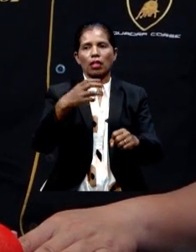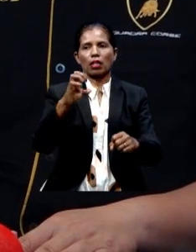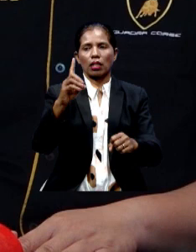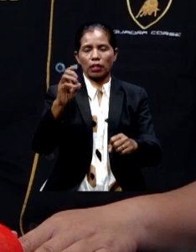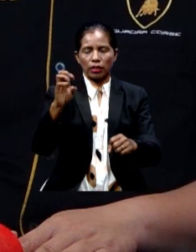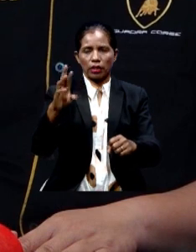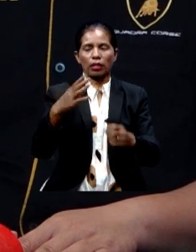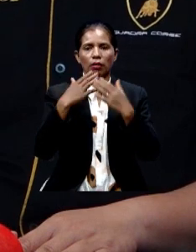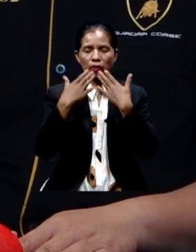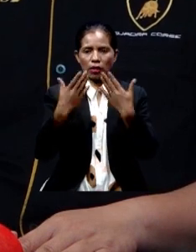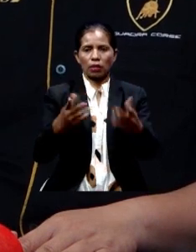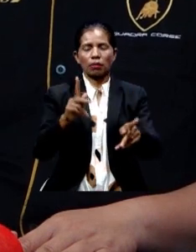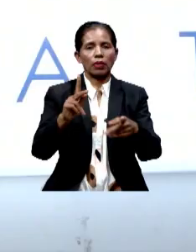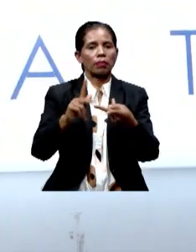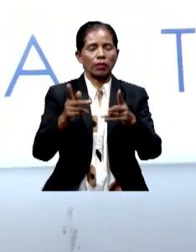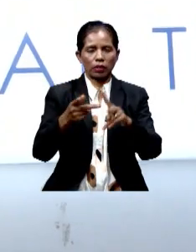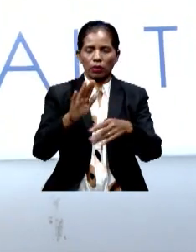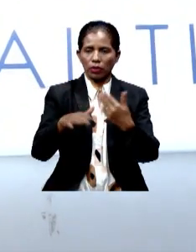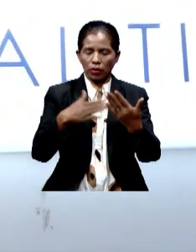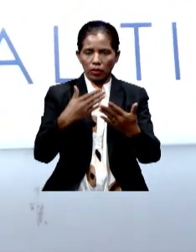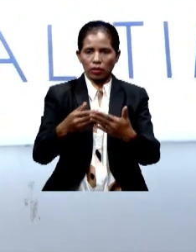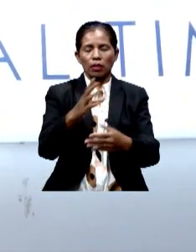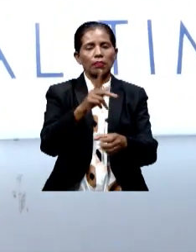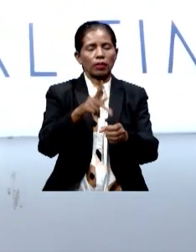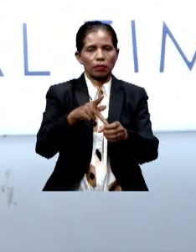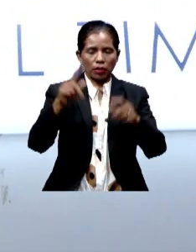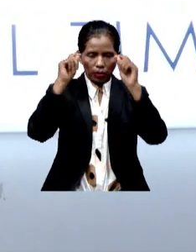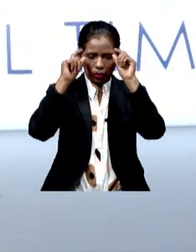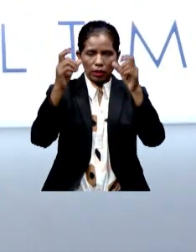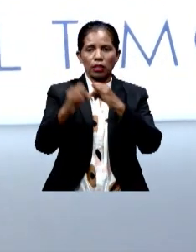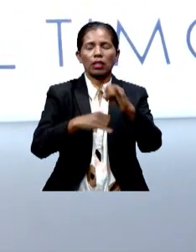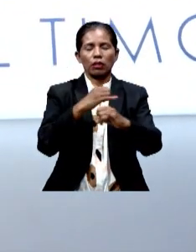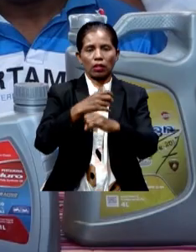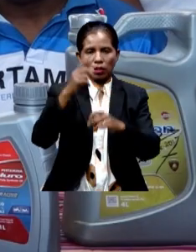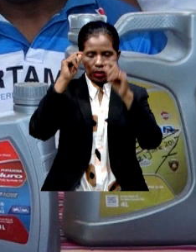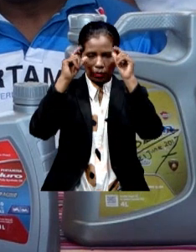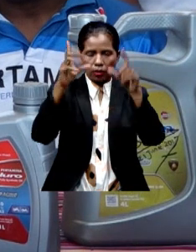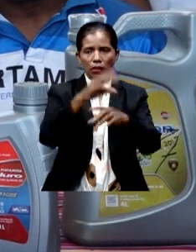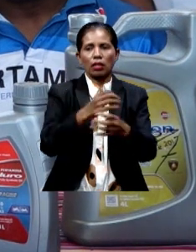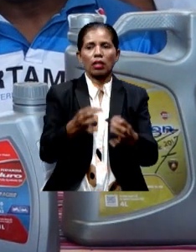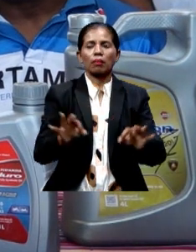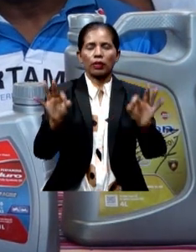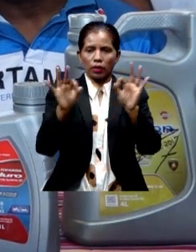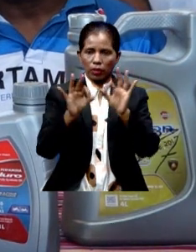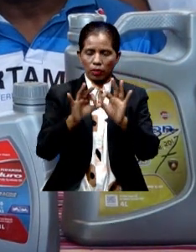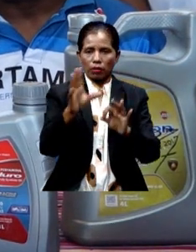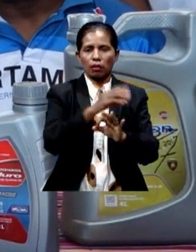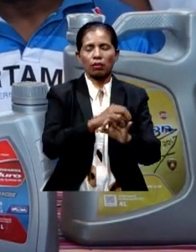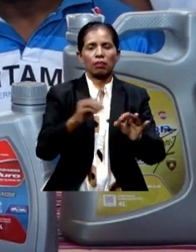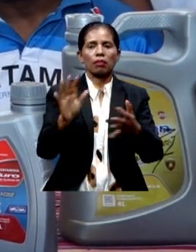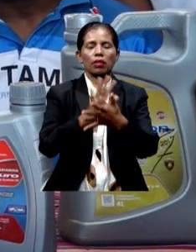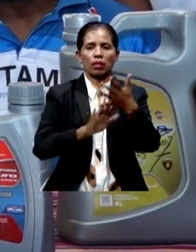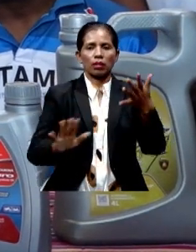ba patrocinador Sirhotu Liu Pertamina Internacional Timor nebehanesan patrocinador principal ba evento Road Rates